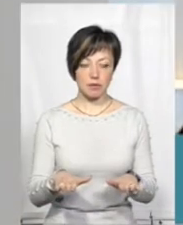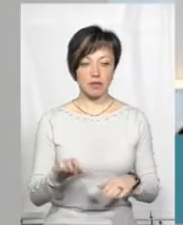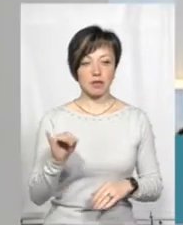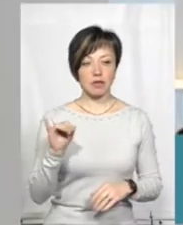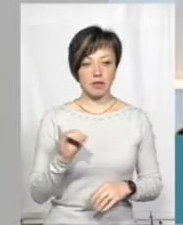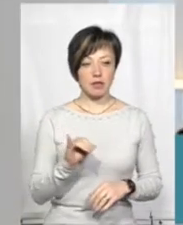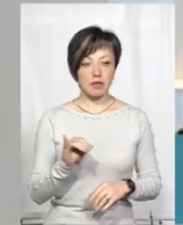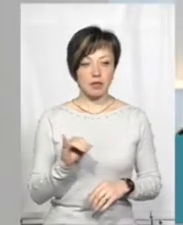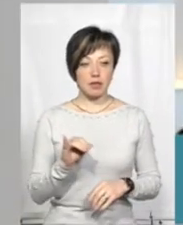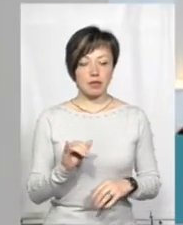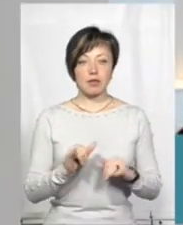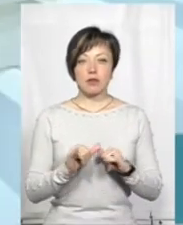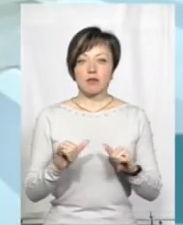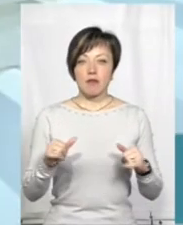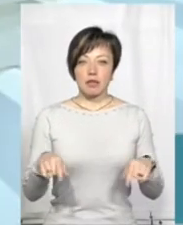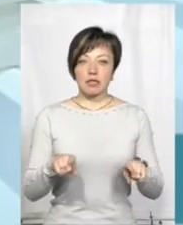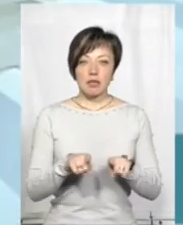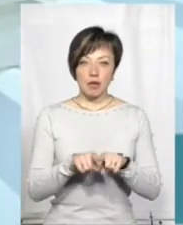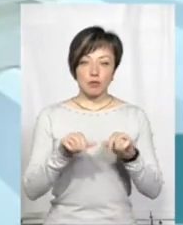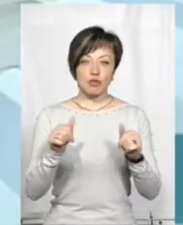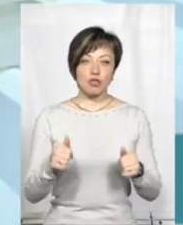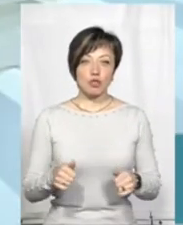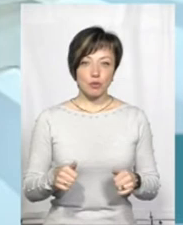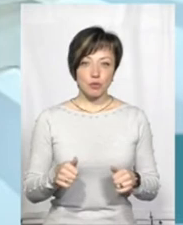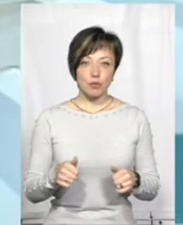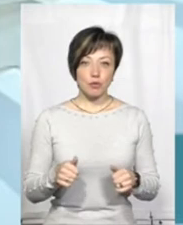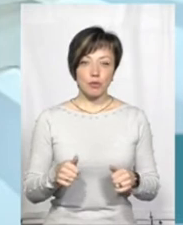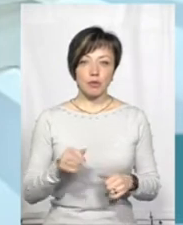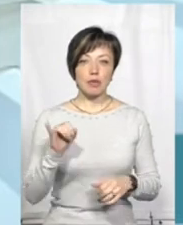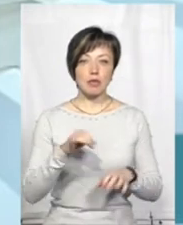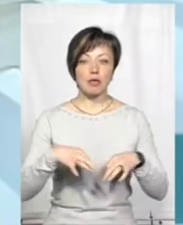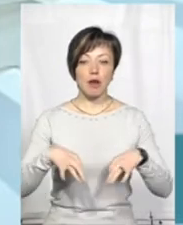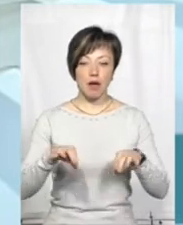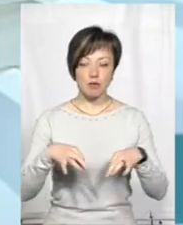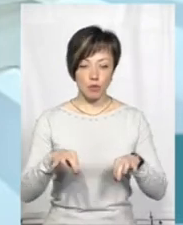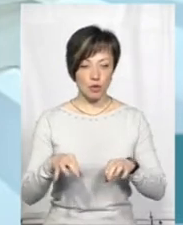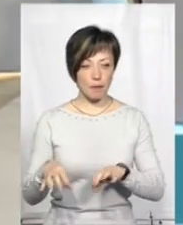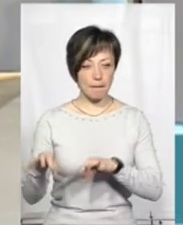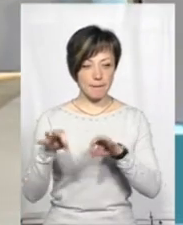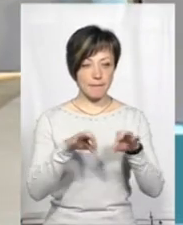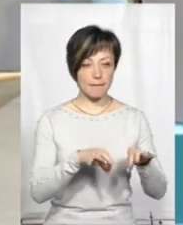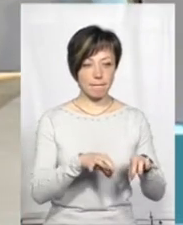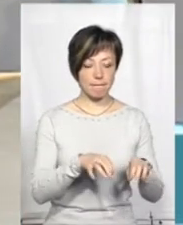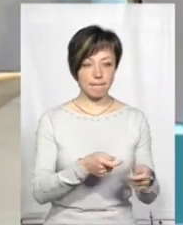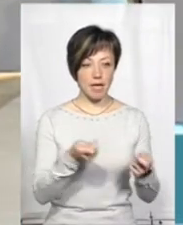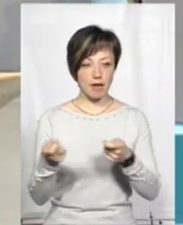місць і розвивати таким чином і транспортні перевезення,